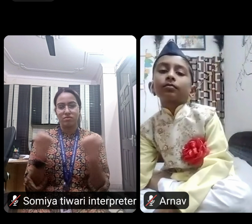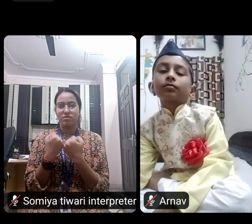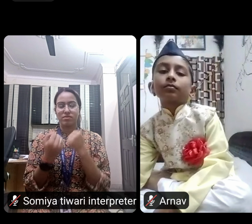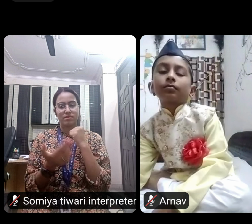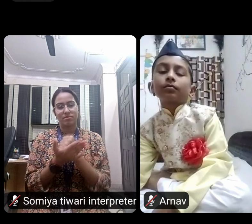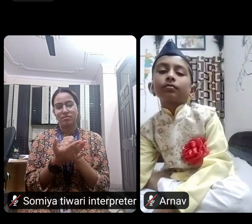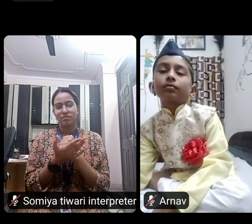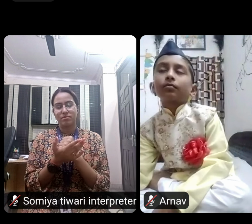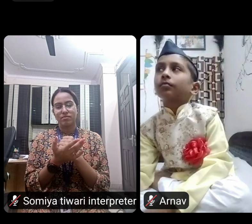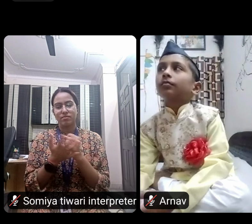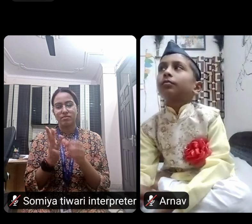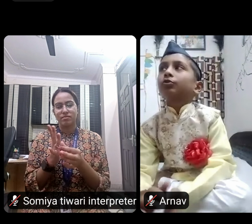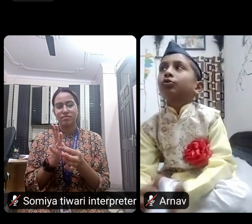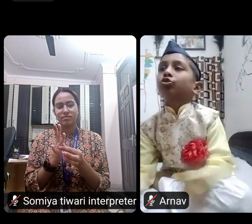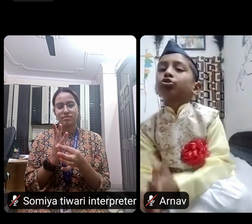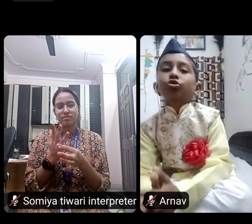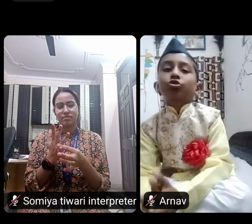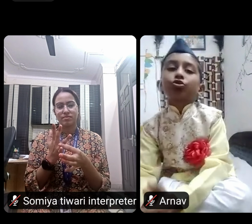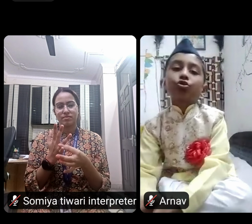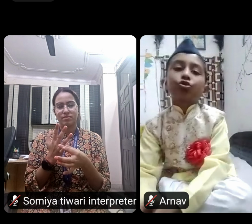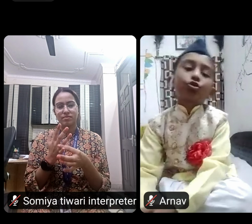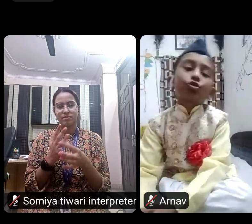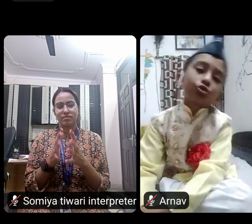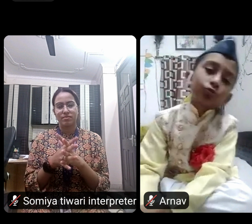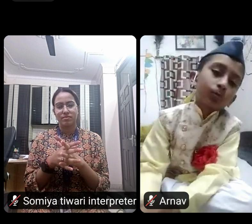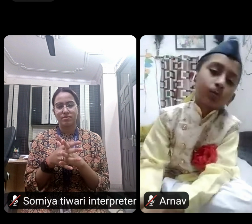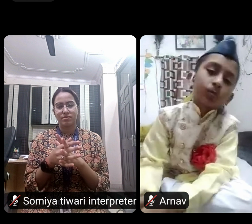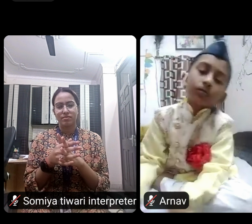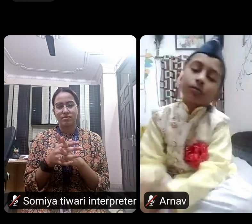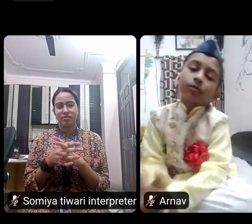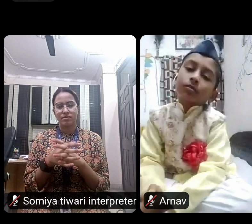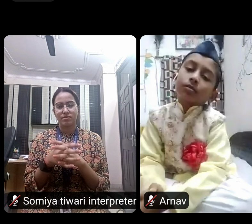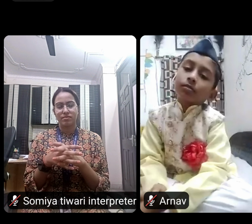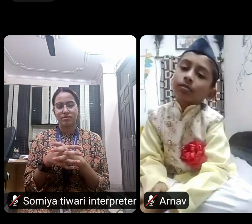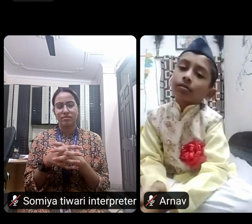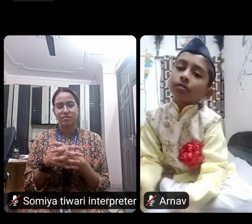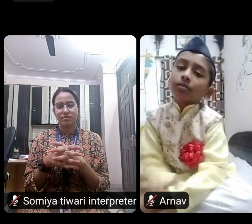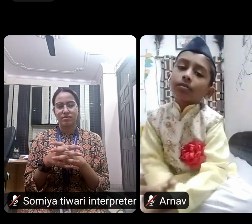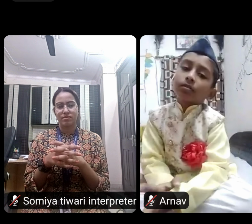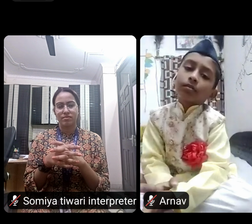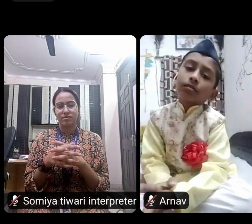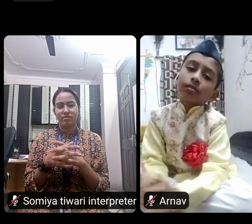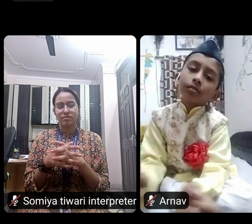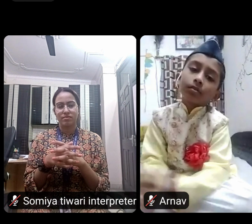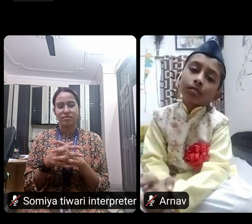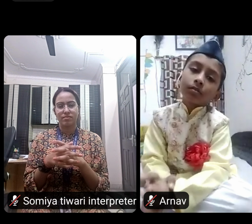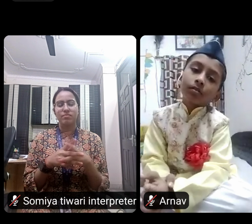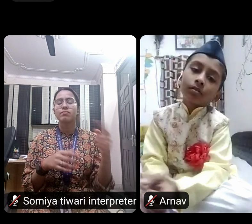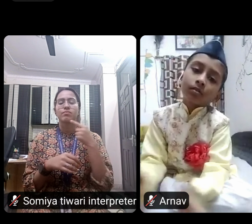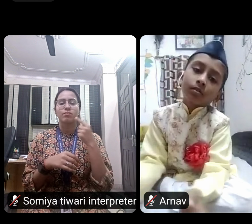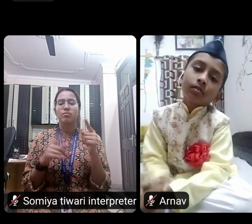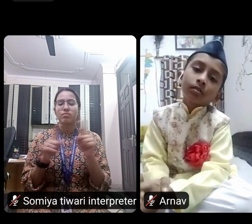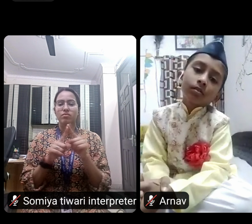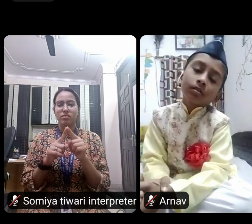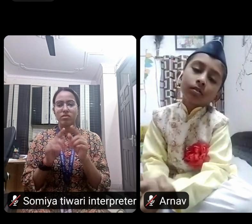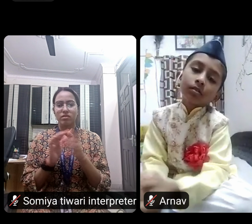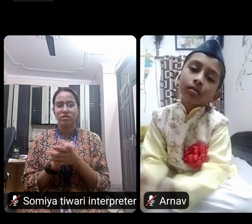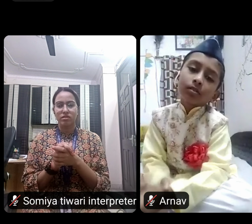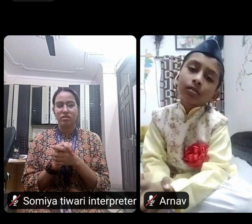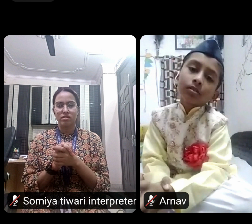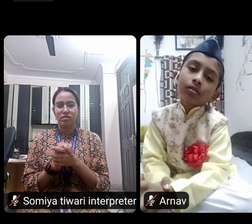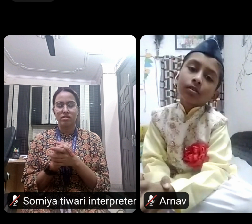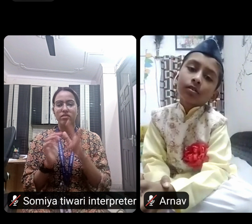सूरज बनना है ऑफ तो कोर्स सर, मुझे तो जलना ऐसा पड़ेगा। लगता है, मुझे तो ऐसा लगता है मैं एक ऑनलाइन डाउन सिंड्रोम है,